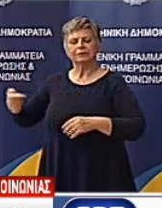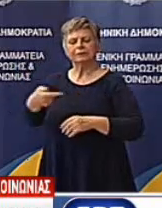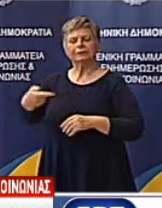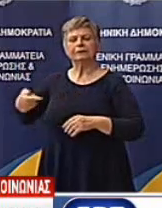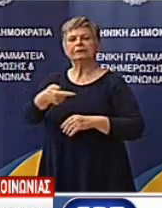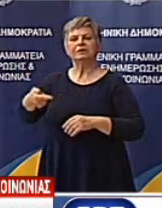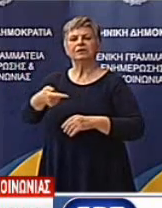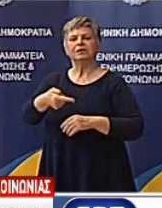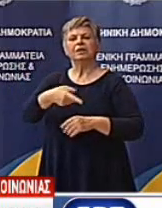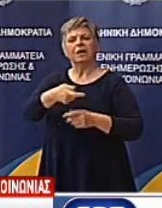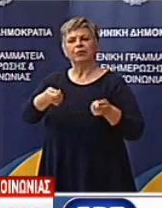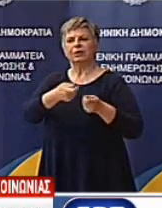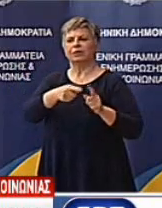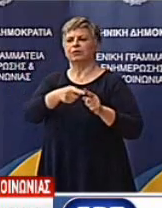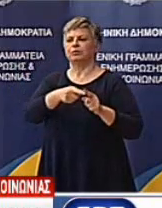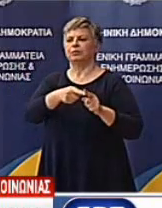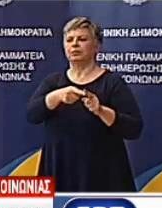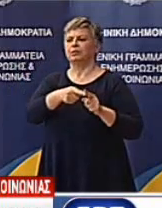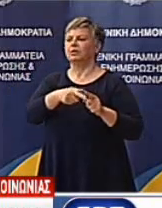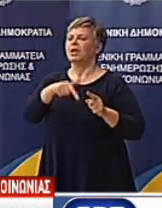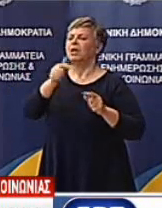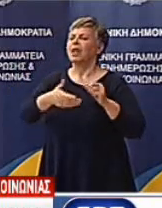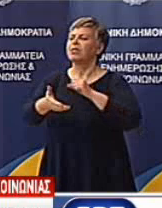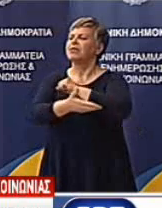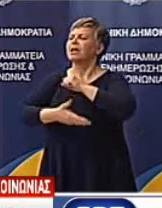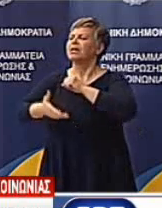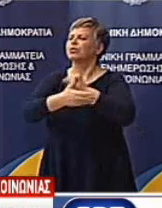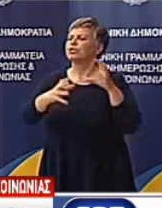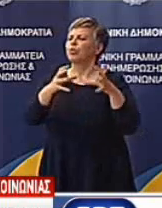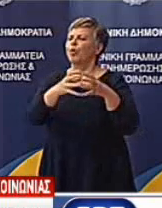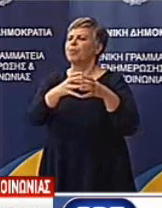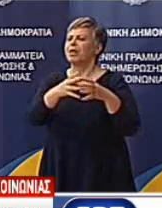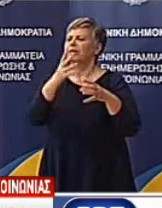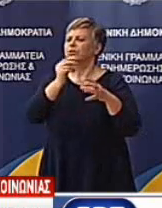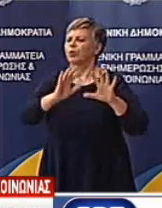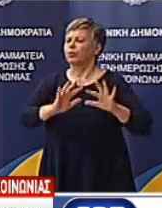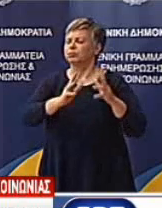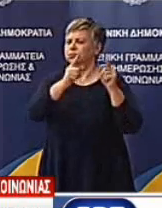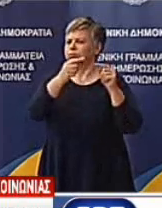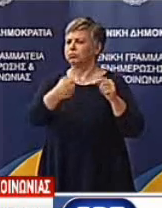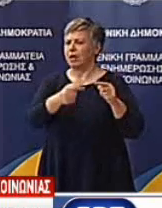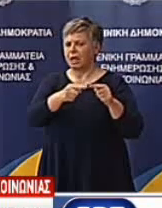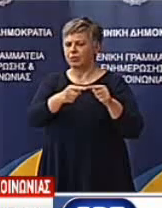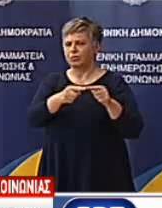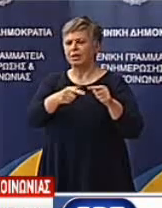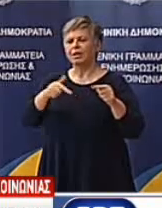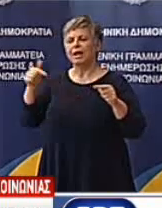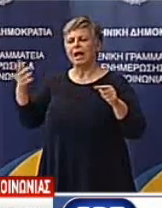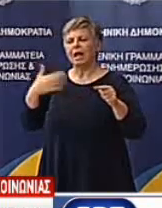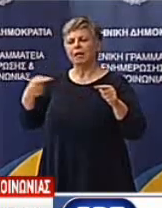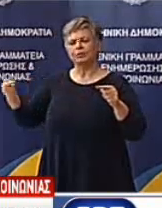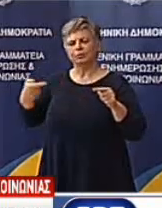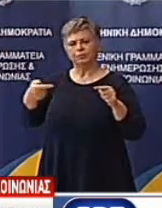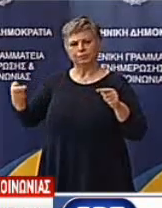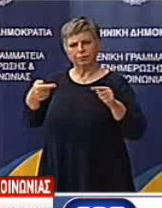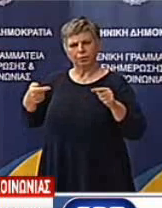εκμεταλλευτούν ακόμη και τις αγροτικές κινητοποιήσεις που διαχώρισα σαφώς την αντίληψή